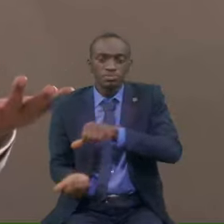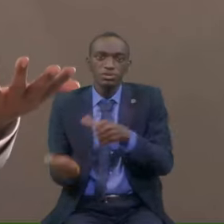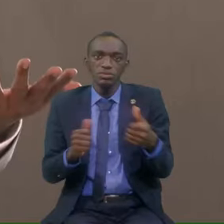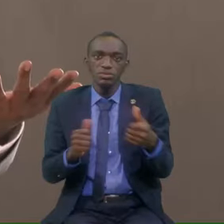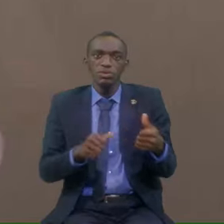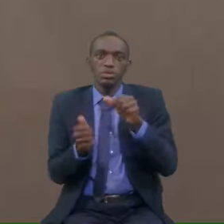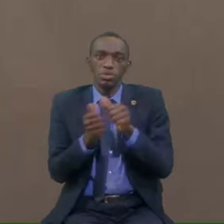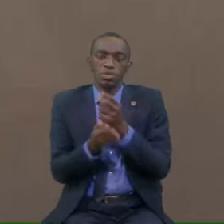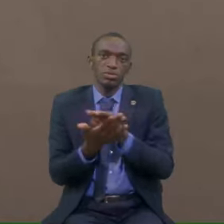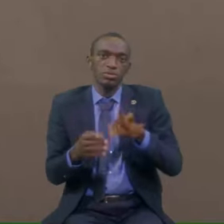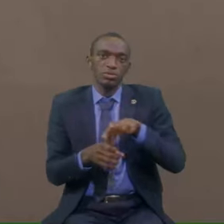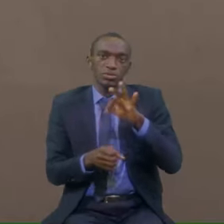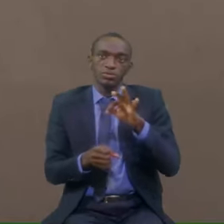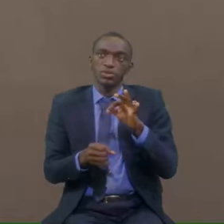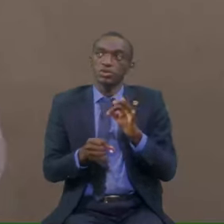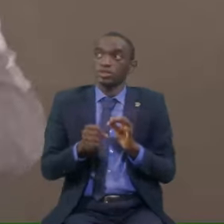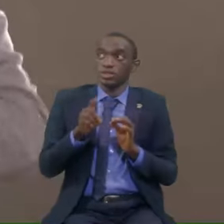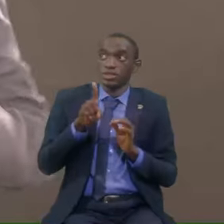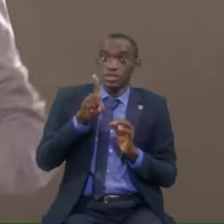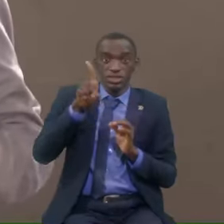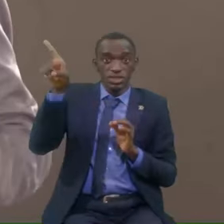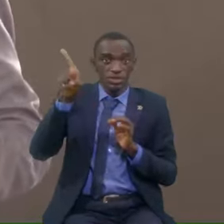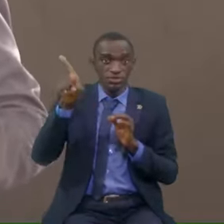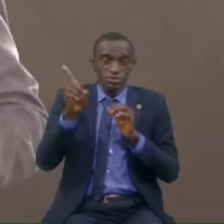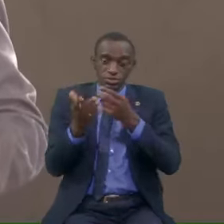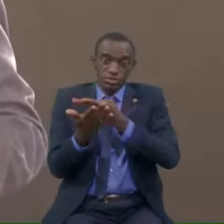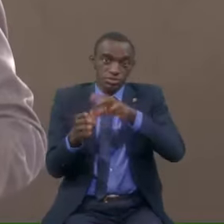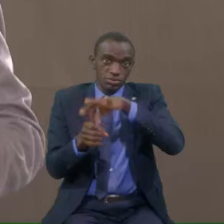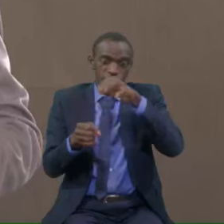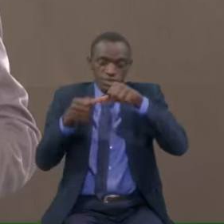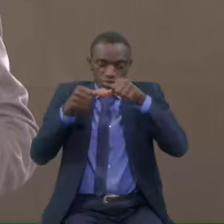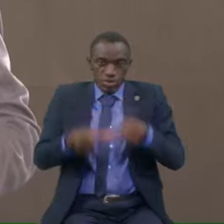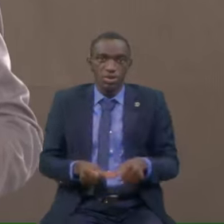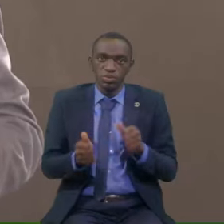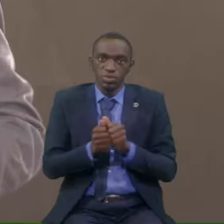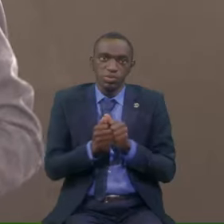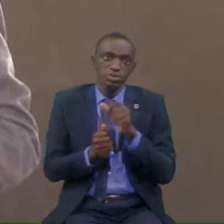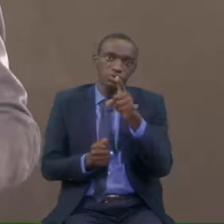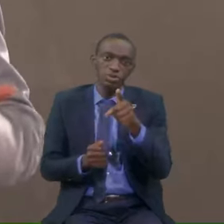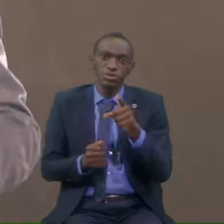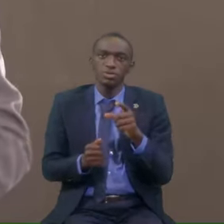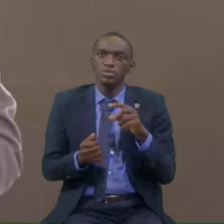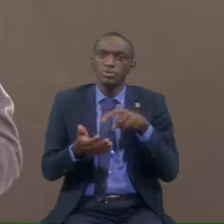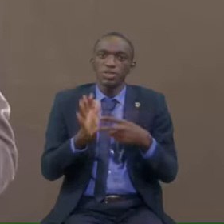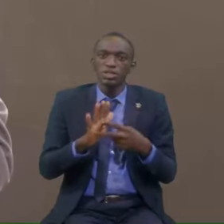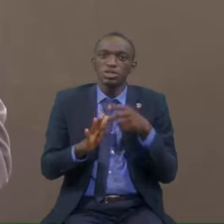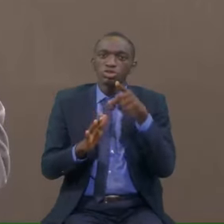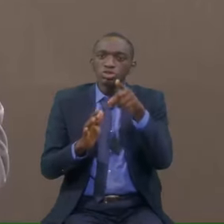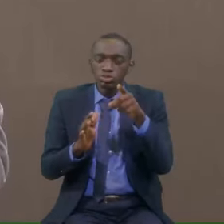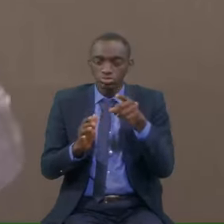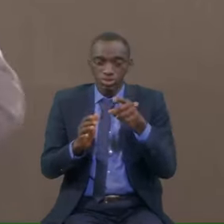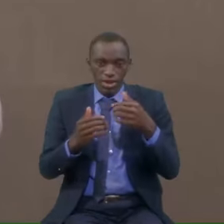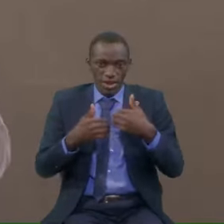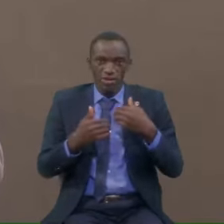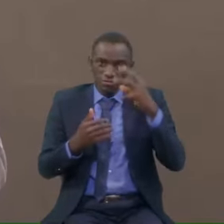Il demeure avec vous. Il est avec vous. Il vous parle. Vous pouvez entendre sa voix. Peut-être derrière, vous